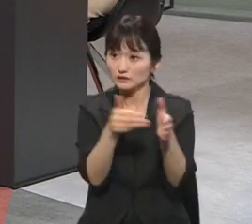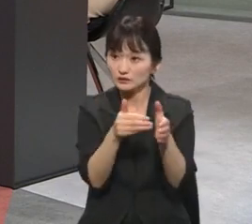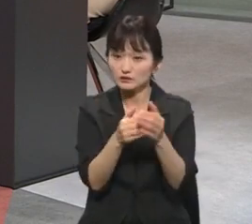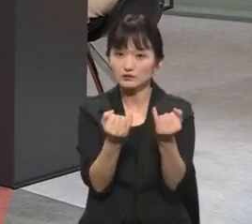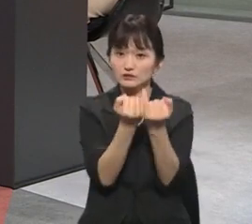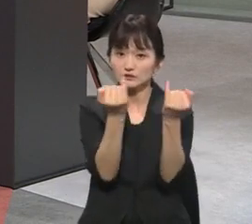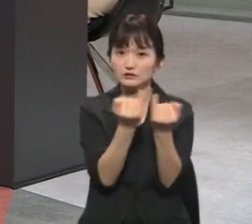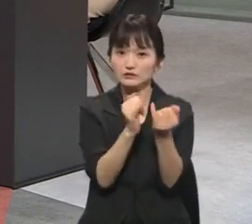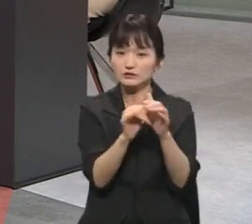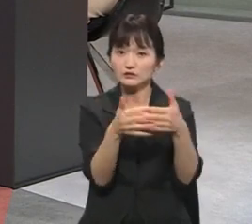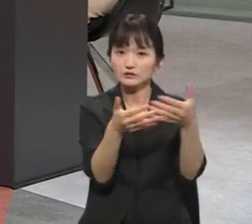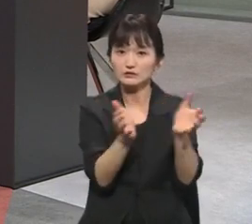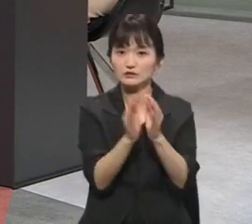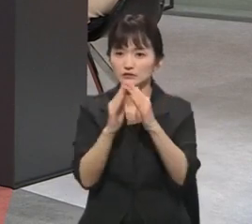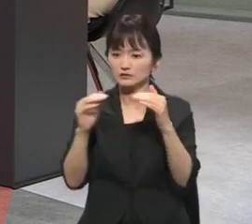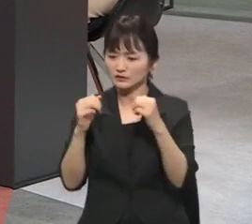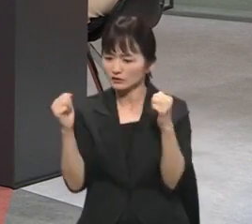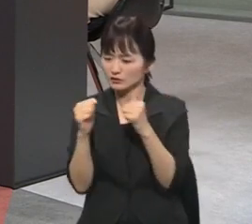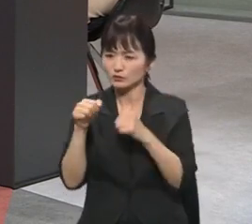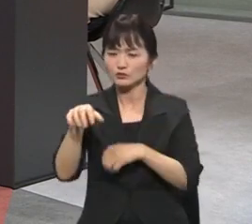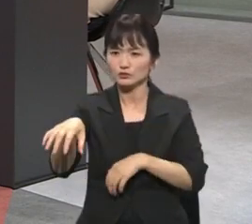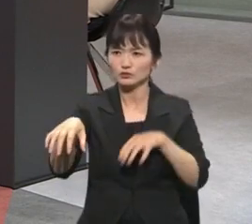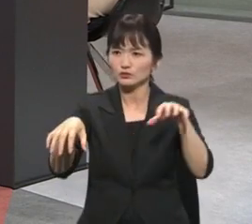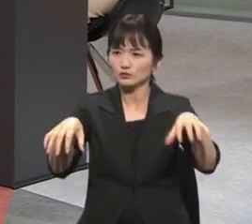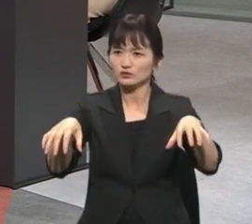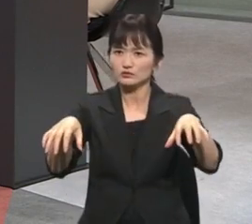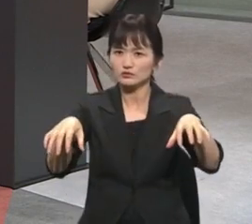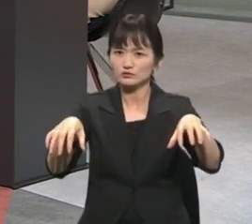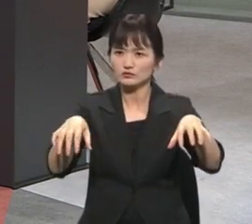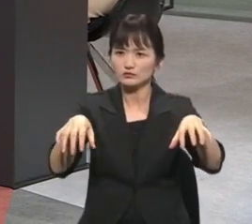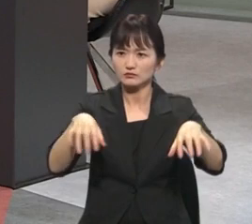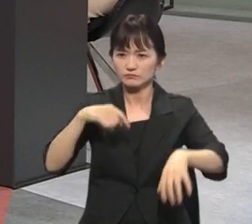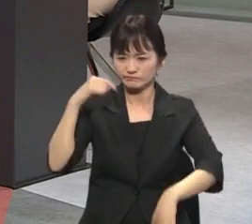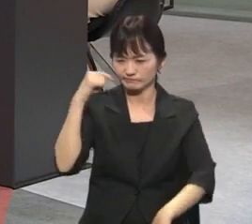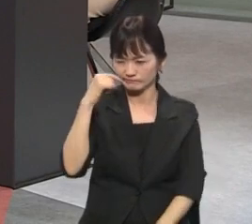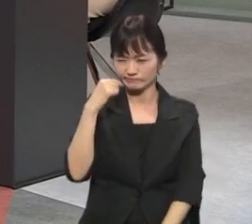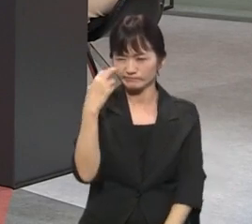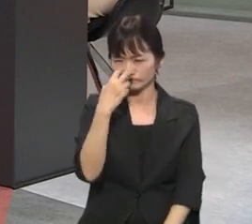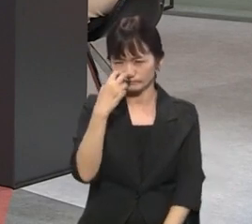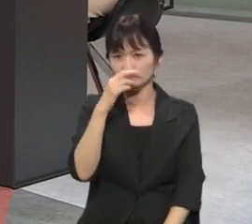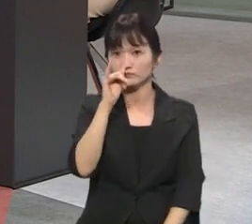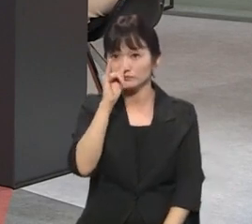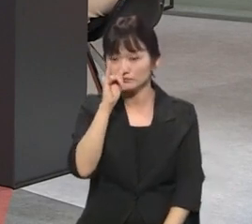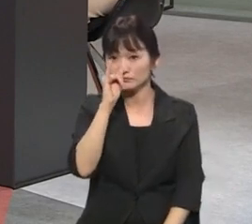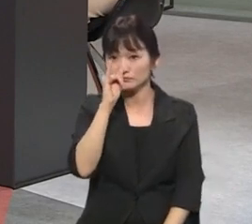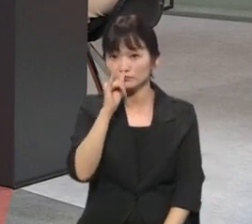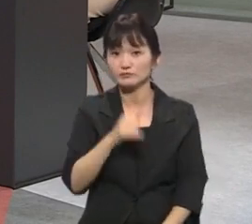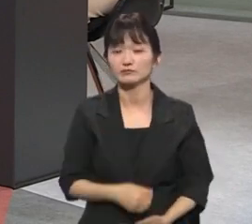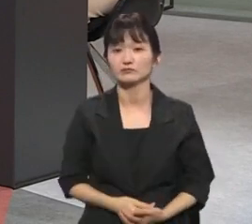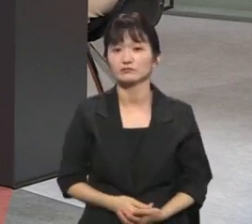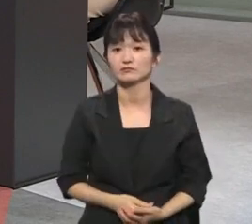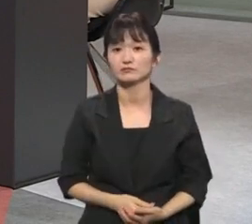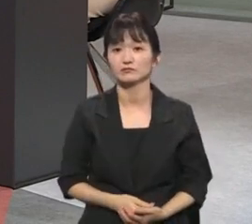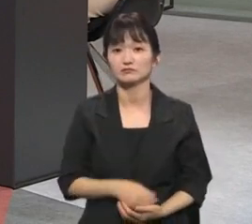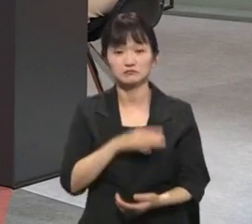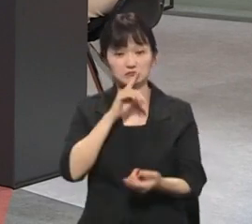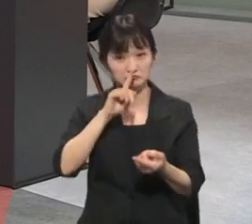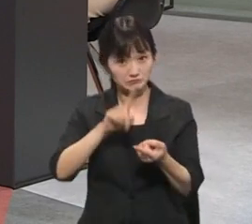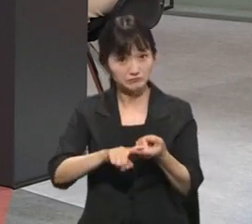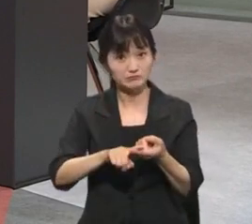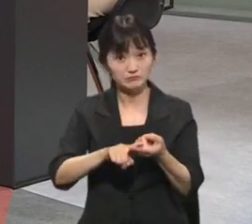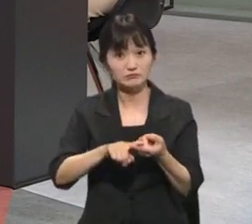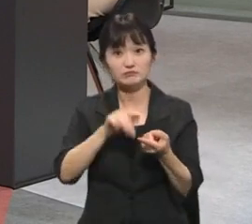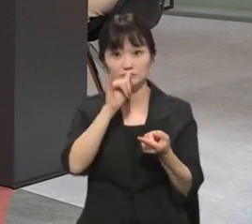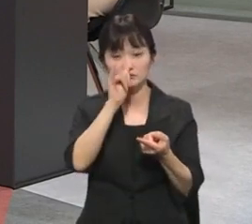여성가족부와 전라북도 등에 대한 대대적인 감찰이 있을 수 있다 이런 전망이 나오고 있습니다 뭐 당연한 수순으로